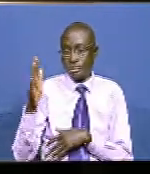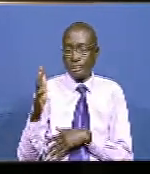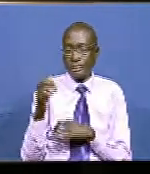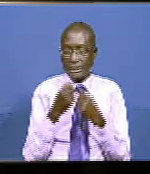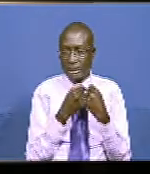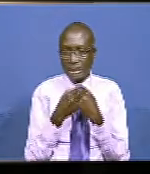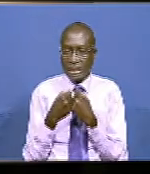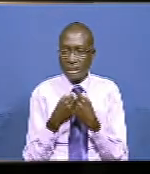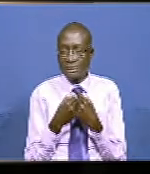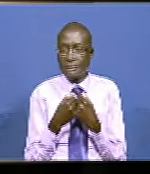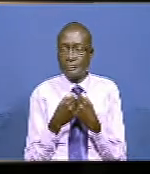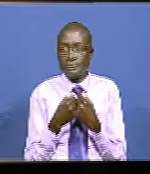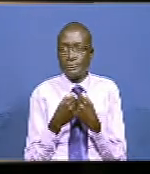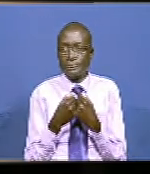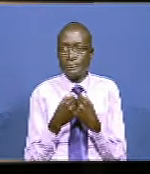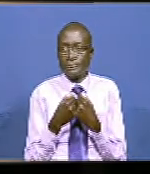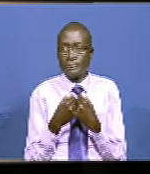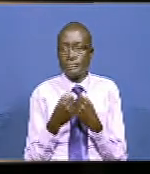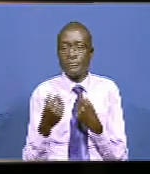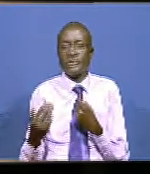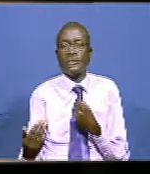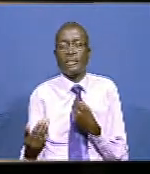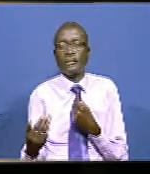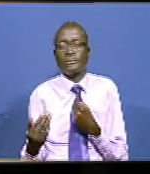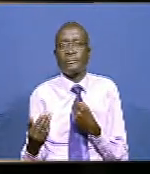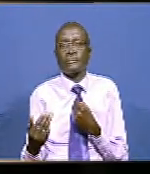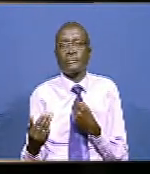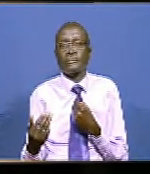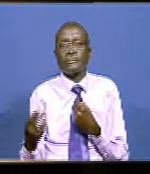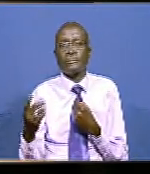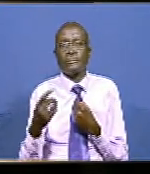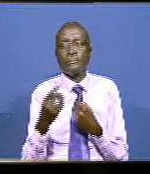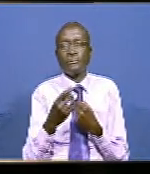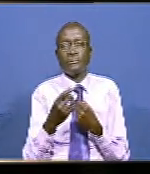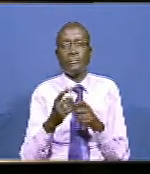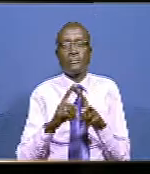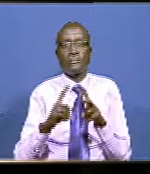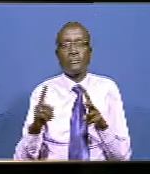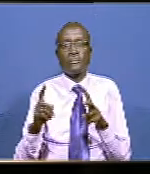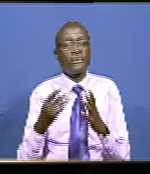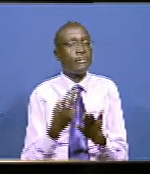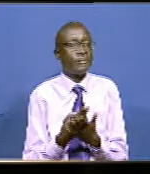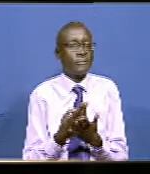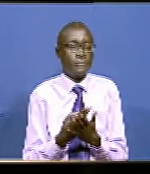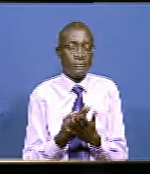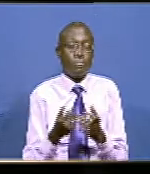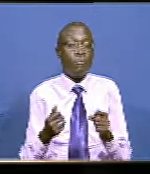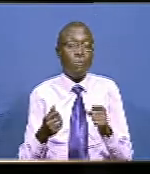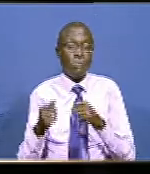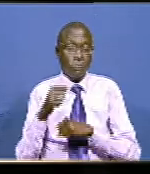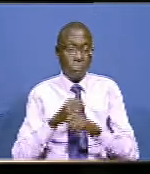ina come. My young artist tunajaribu kurun away from facts. Yet tunaweza kuact ni sisi